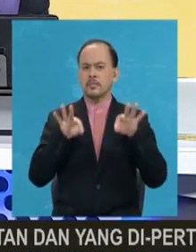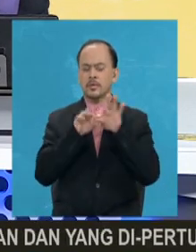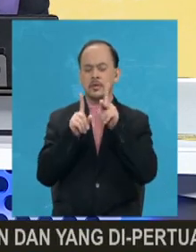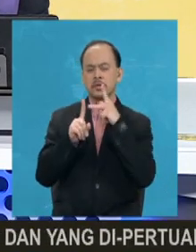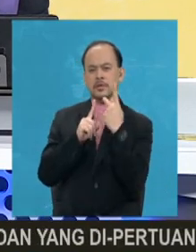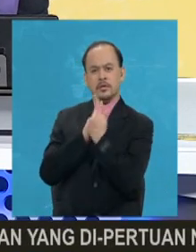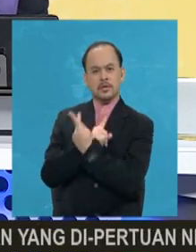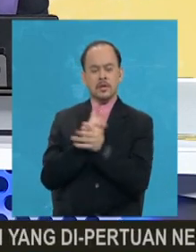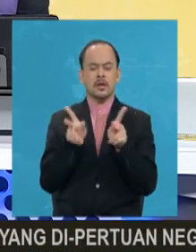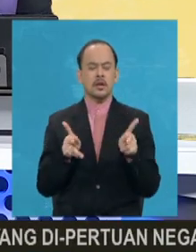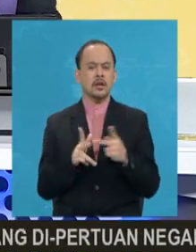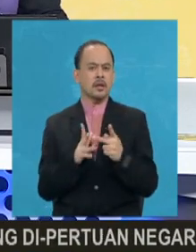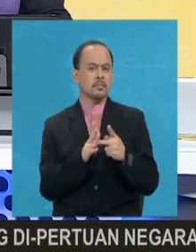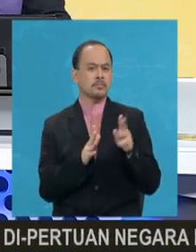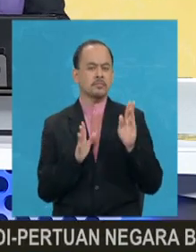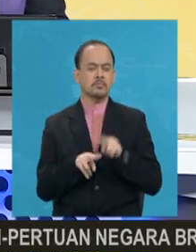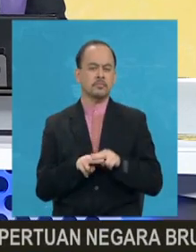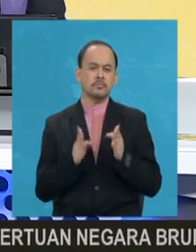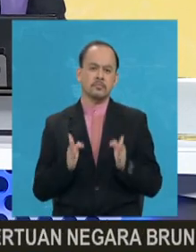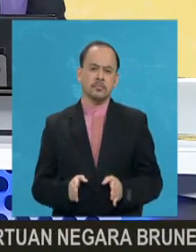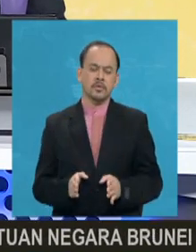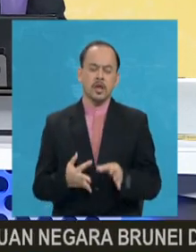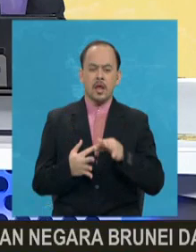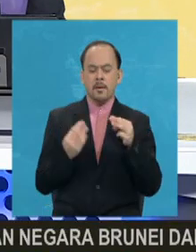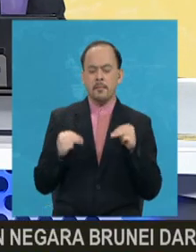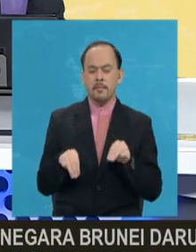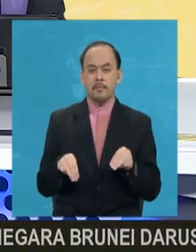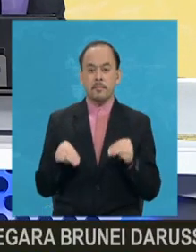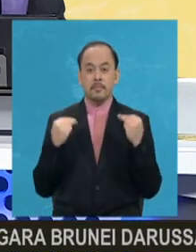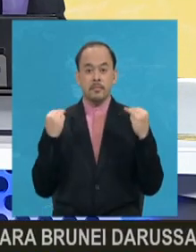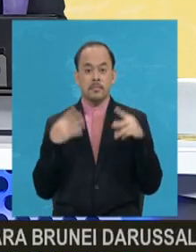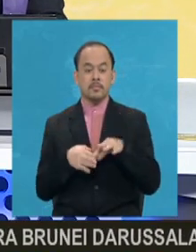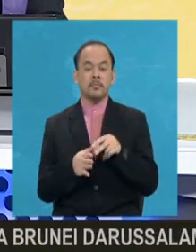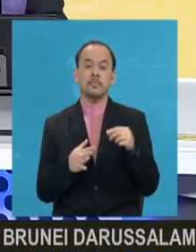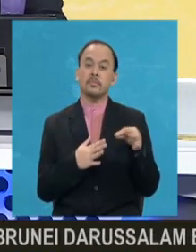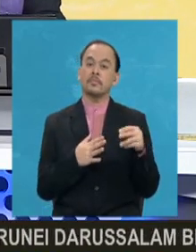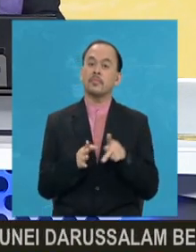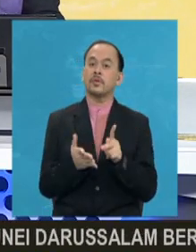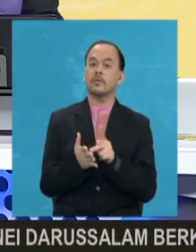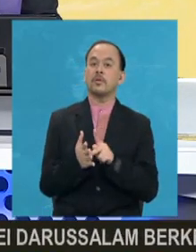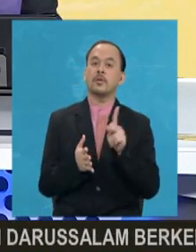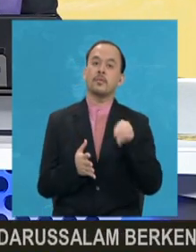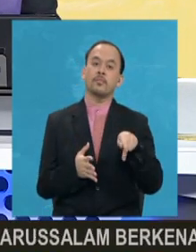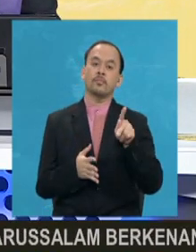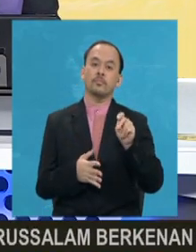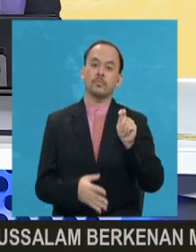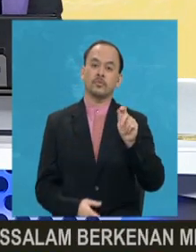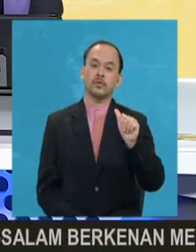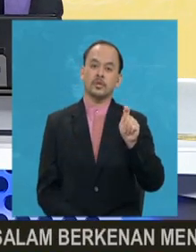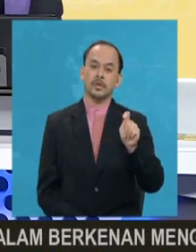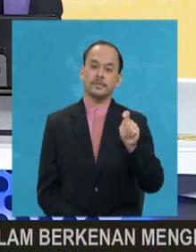pagi tadi diadakan majelis pengundian dan pemilihan calon ketua Kampung Putat mungkin lima pasti sekolah rendah